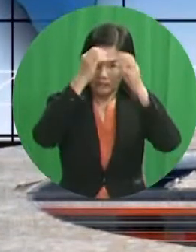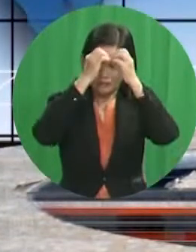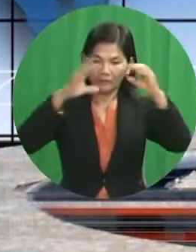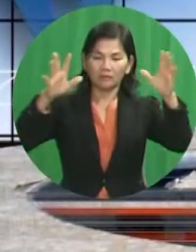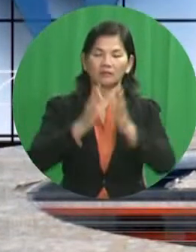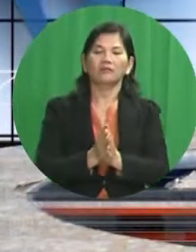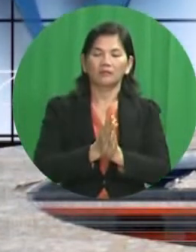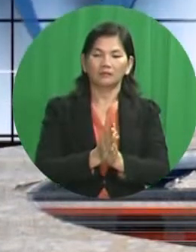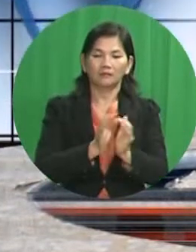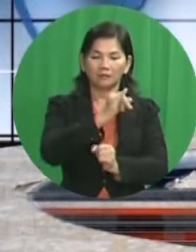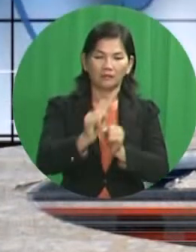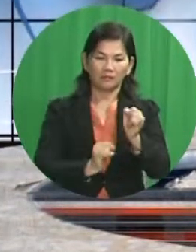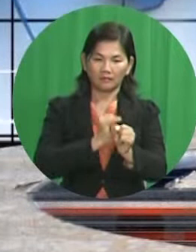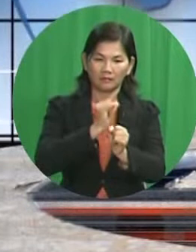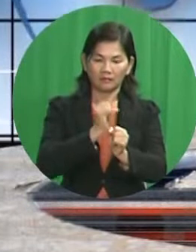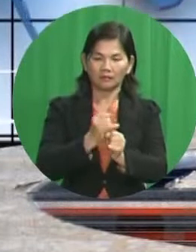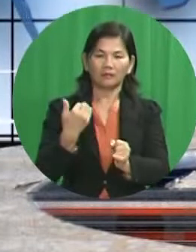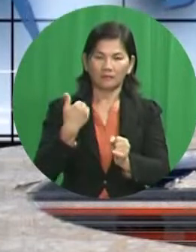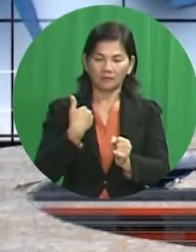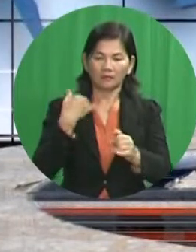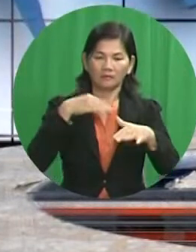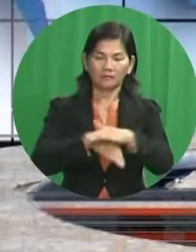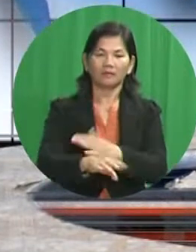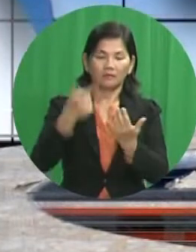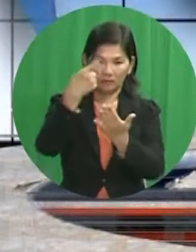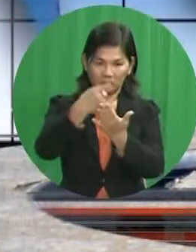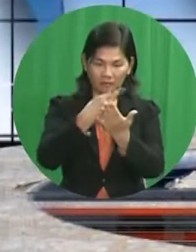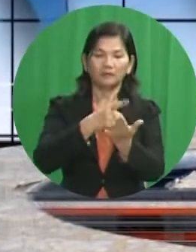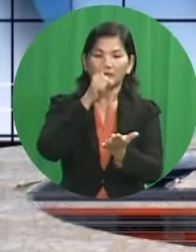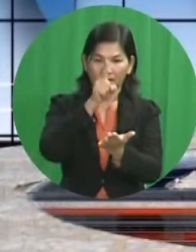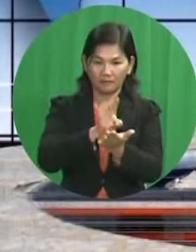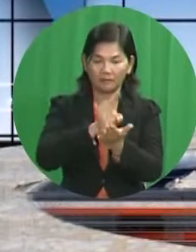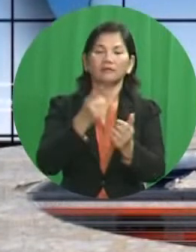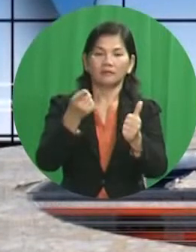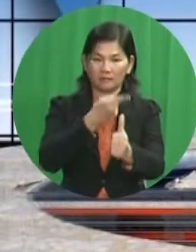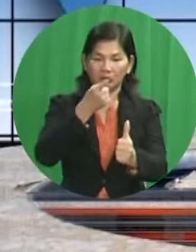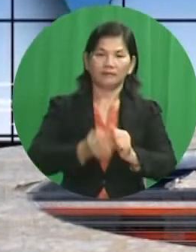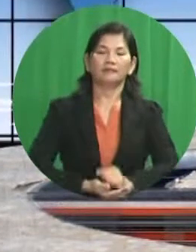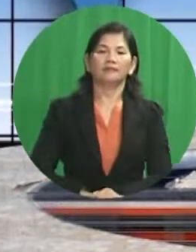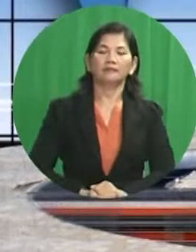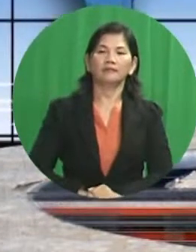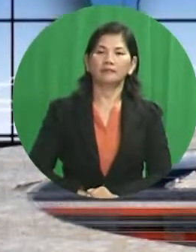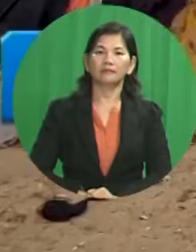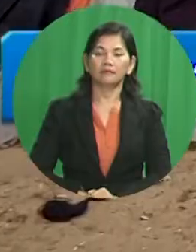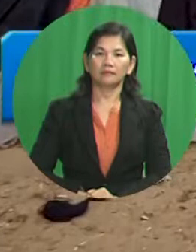មដានទស្សនាព័ត៌មានអន្តរជាតិដែលមុនជន់ដល់ព័ត៌មានពិសដាសូមជូននូវមេតិការព័ត៌មានសំខាន់សំខាន់ជាមុនសិន